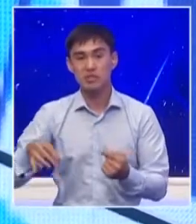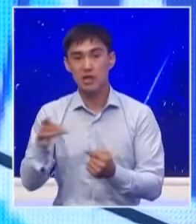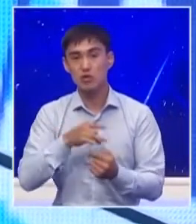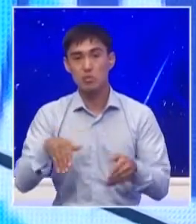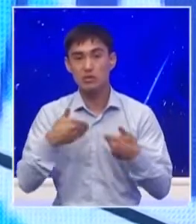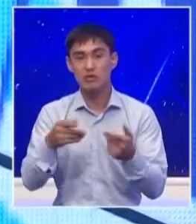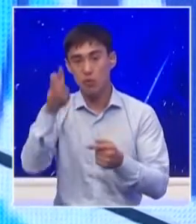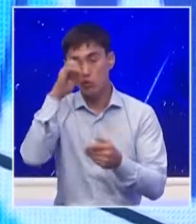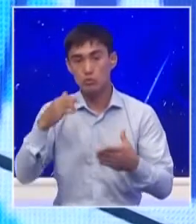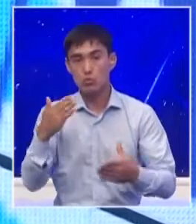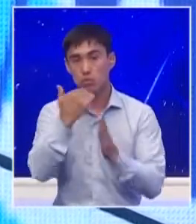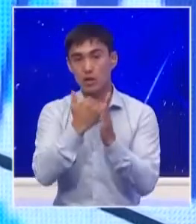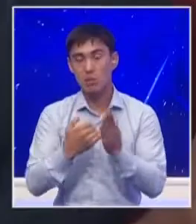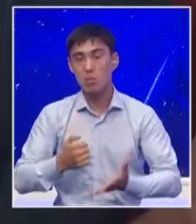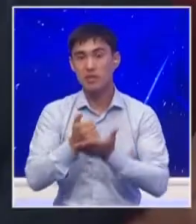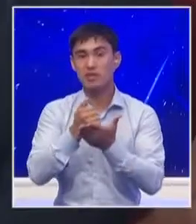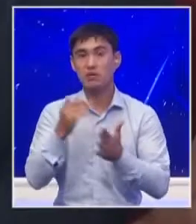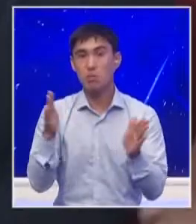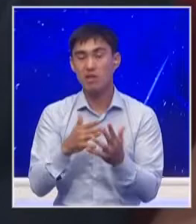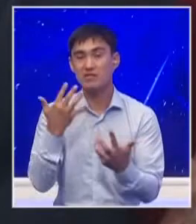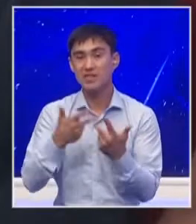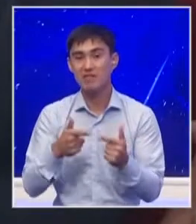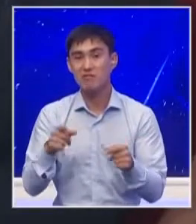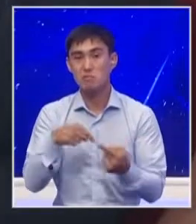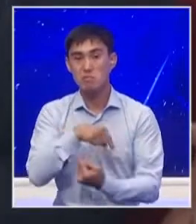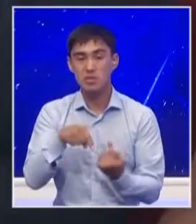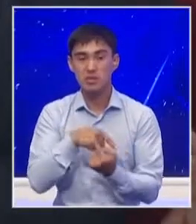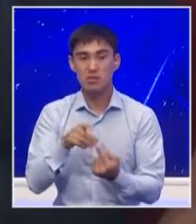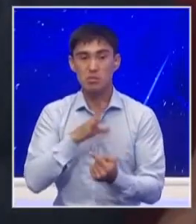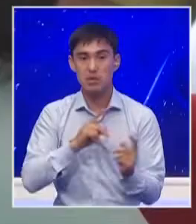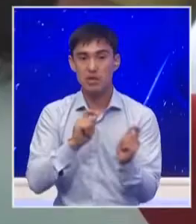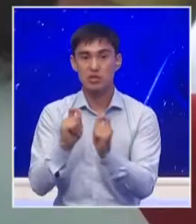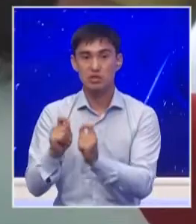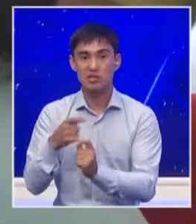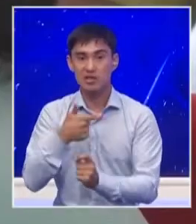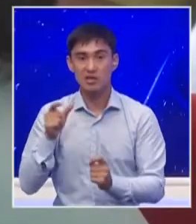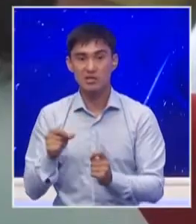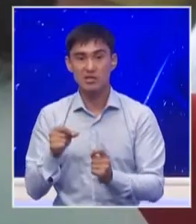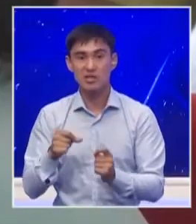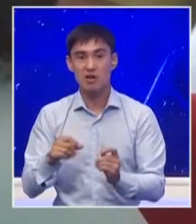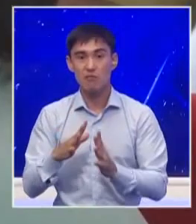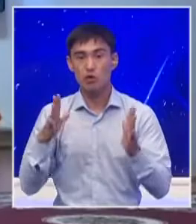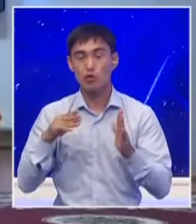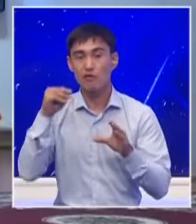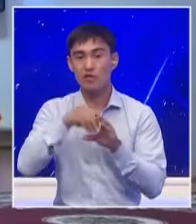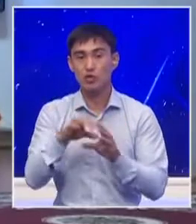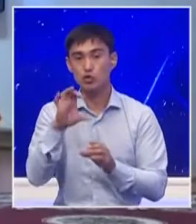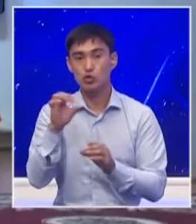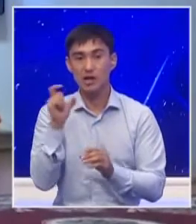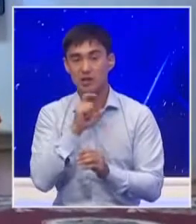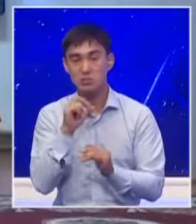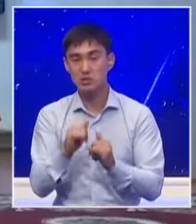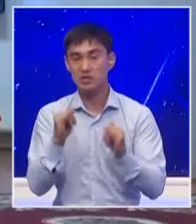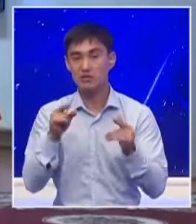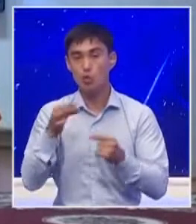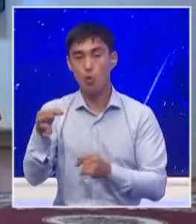государственной программы поддержки субъектов малого и среднего бизнеса кроме того были награждены граждане внесшие значительный вклад в социально-экономическое развитие